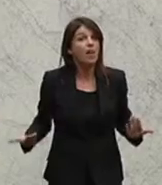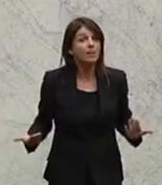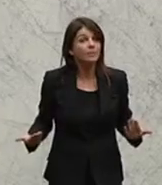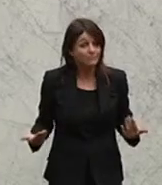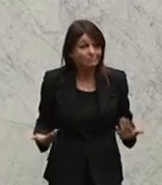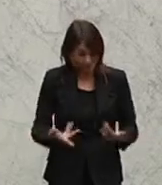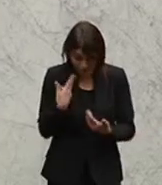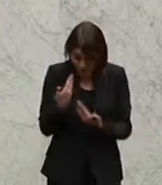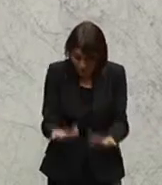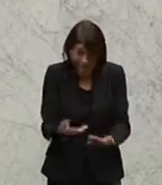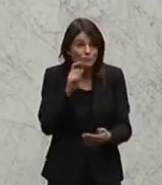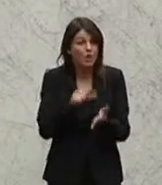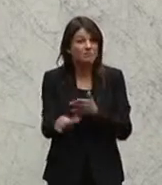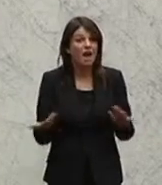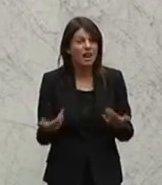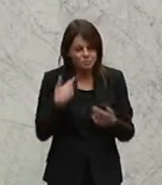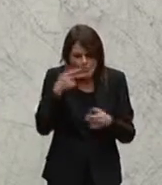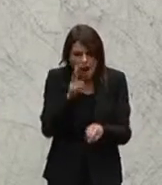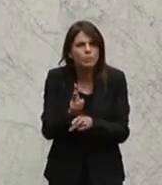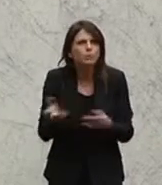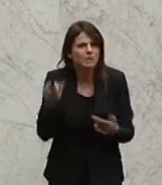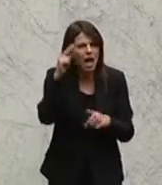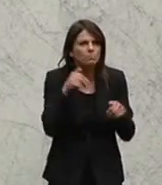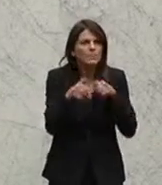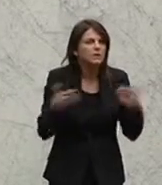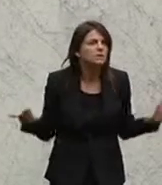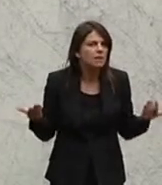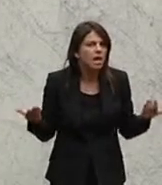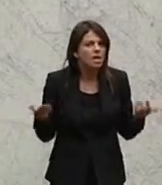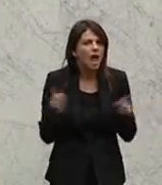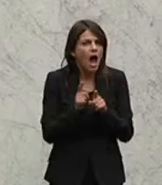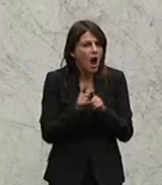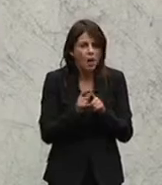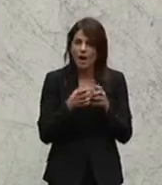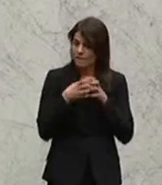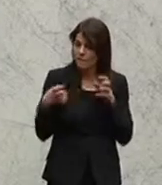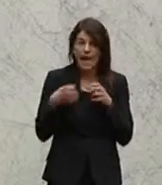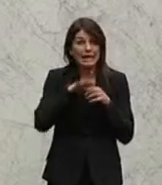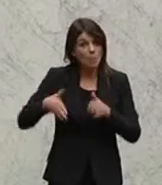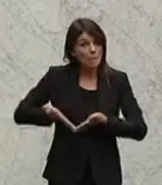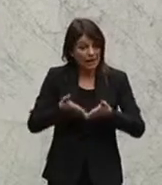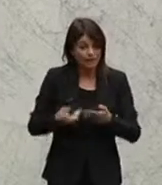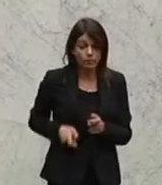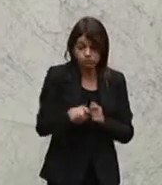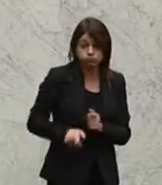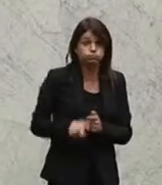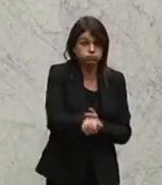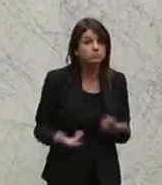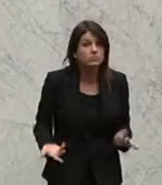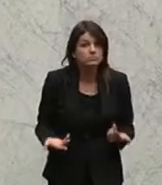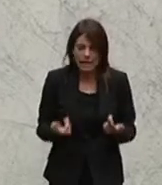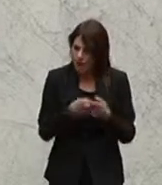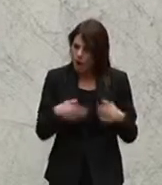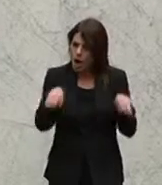schon wieder Steuerzahler. Das sollte man viel mehr berücksichtigen, Herr Minister, auch dann, wie lange man die Kinderbeihilfe zahlt. Das ist auch